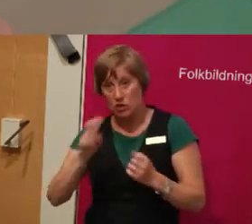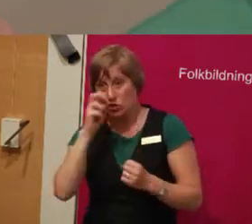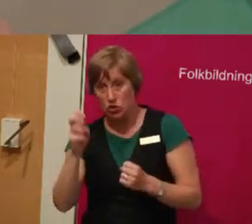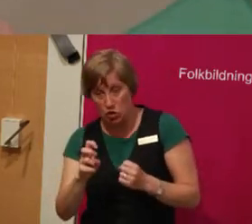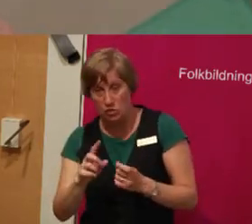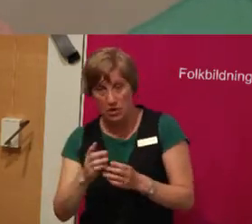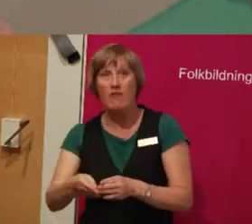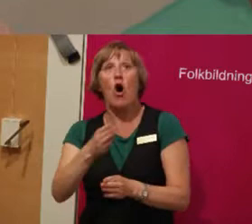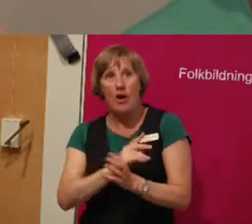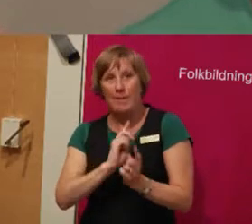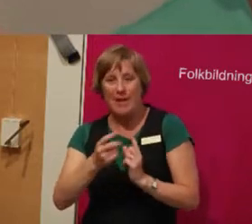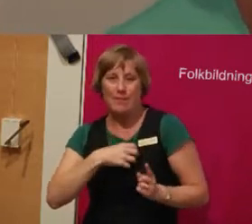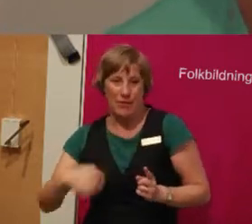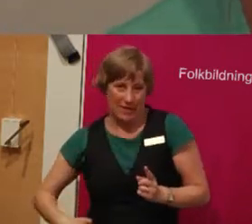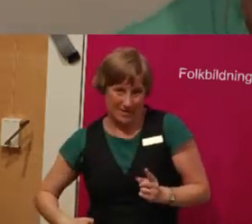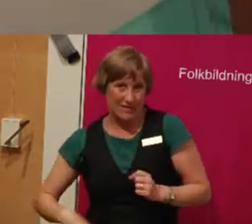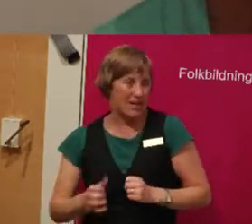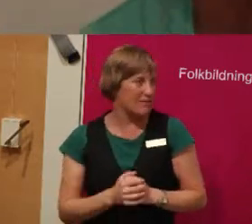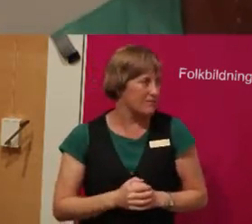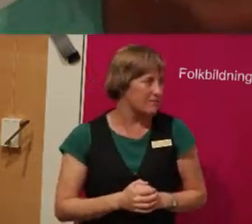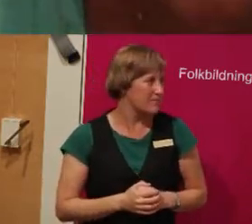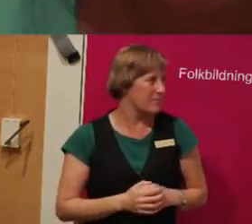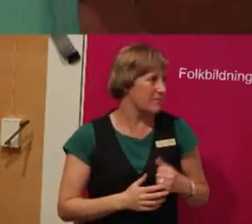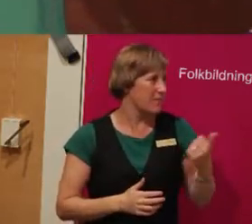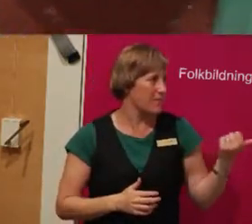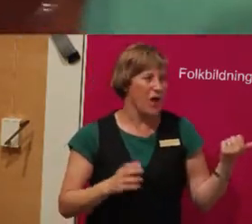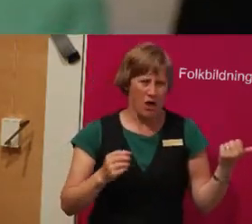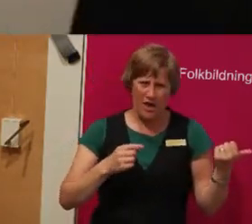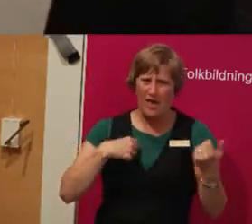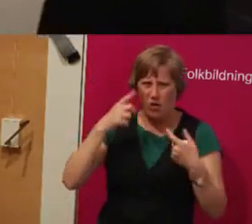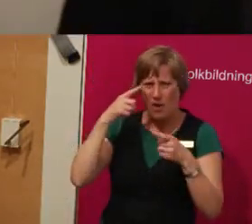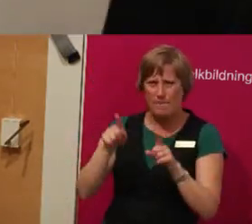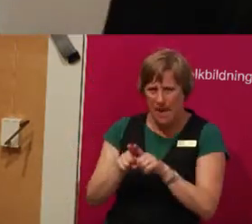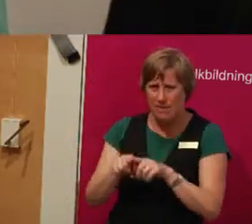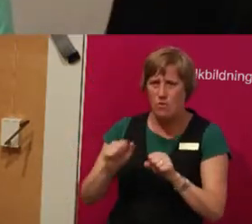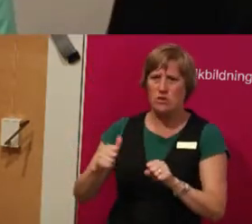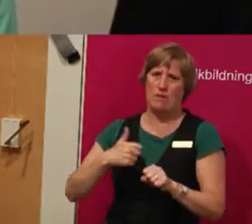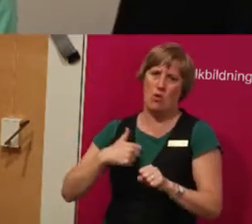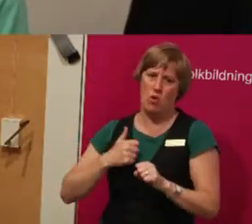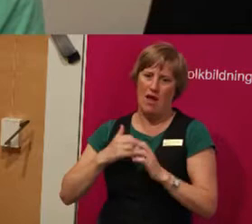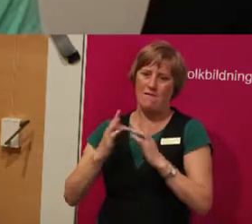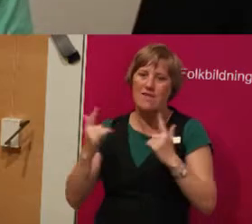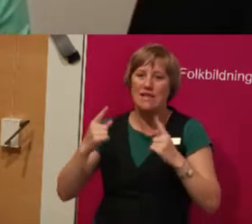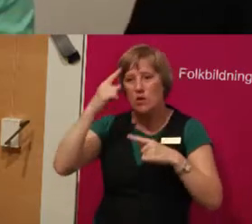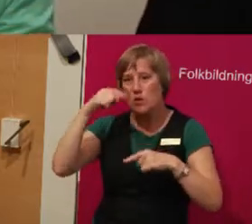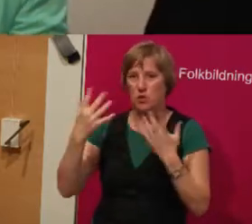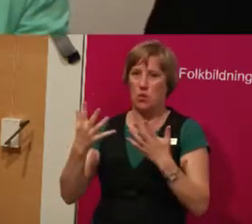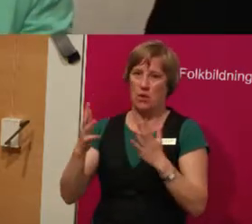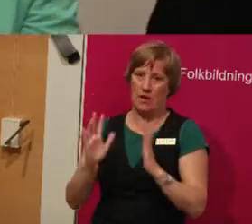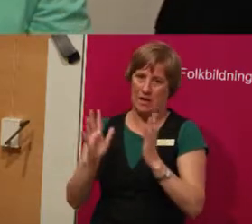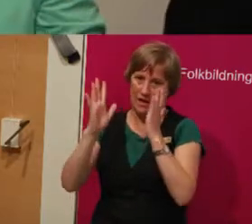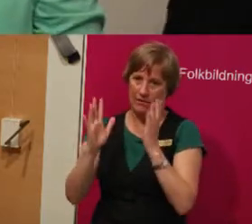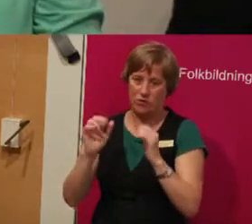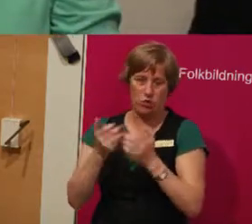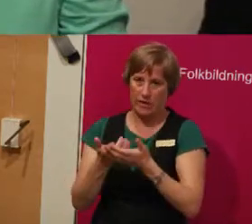har vi ju ingen moderat här, kanske någon i publiken. Vi får se. Ja. Nej, men alltså jag håller med den helt att det ska vara det fria kulturlivet och att man inte ska styras. Men